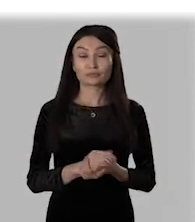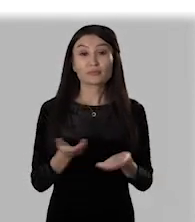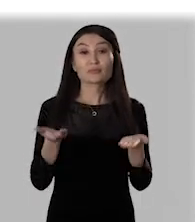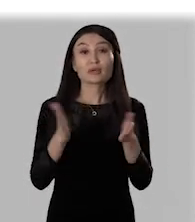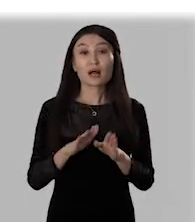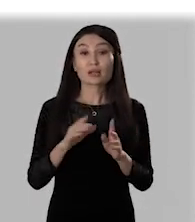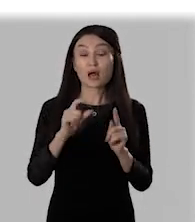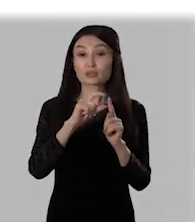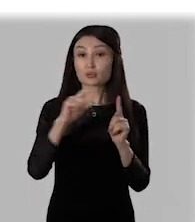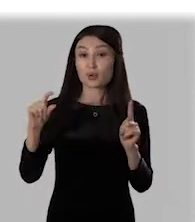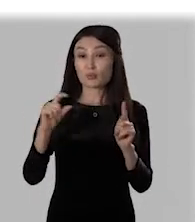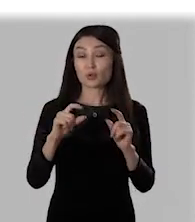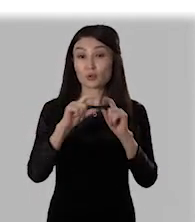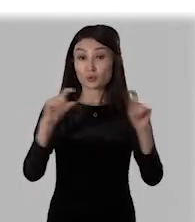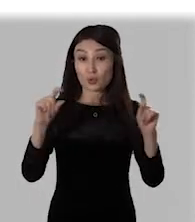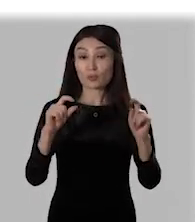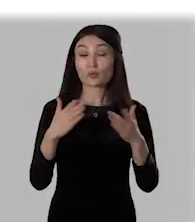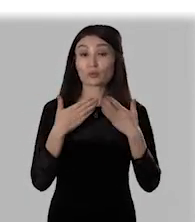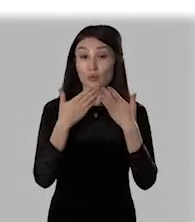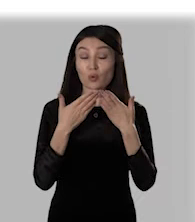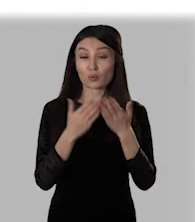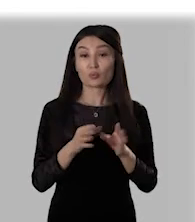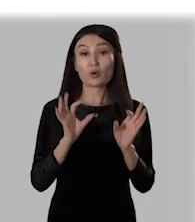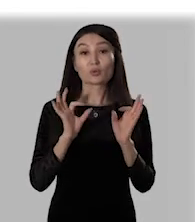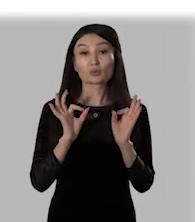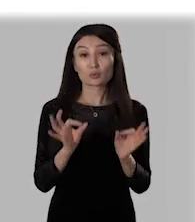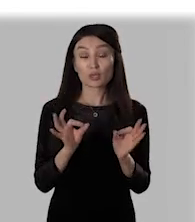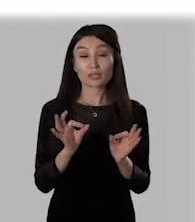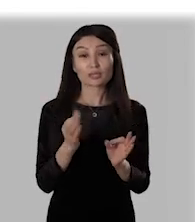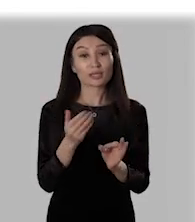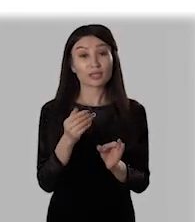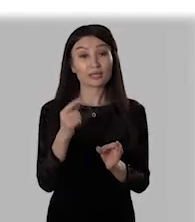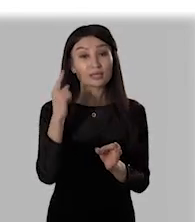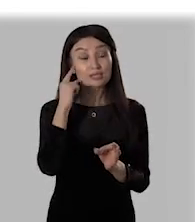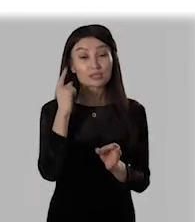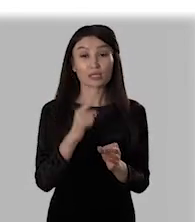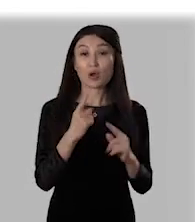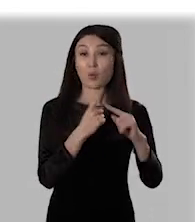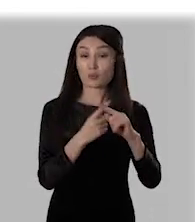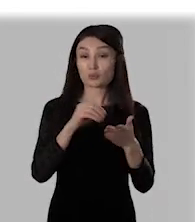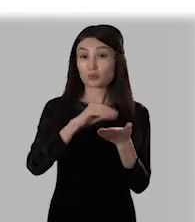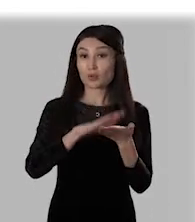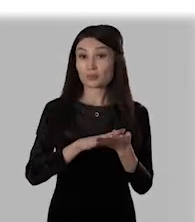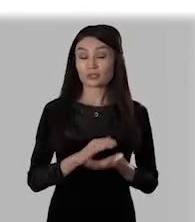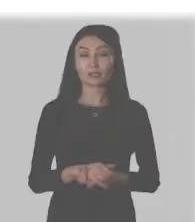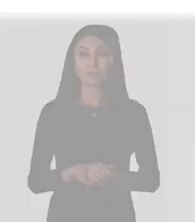Калган сөйлөмдөрдү дагы окуп, туура деген жериңерге плюс коюп чыккыла.